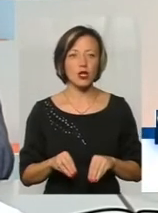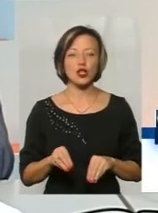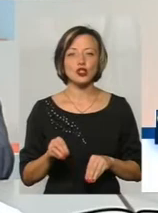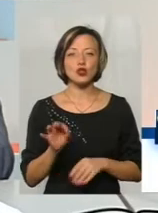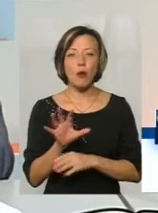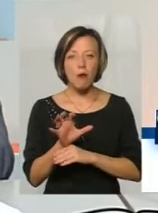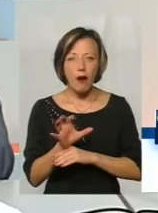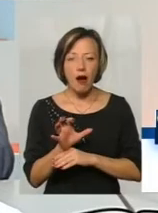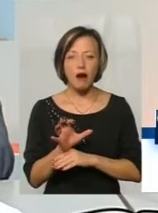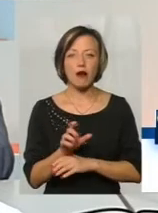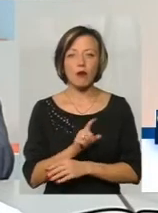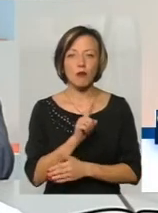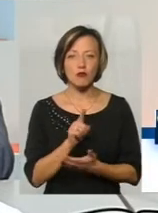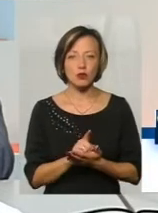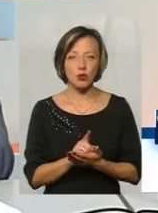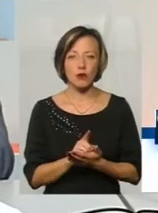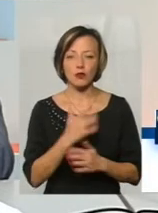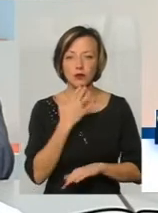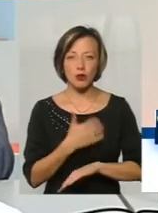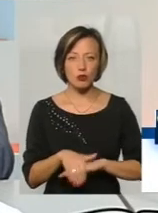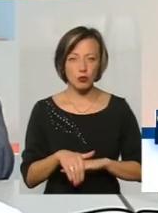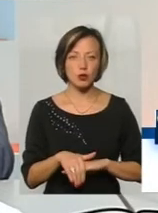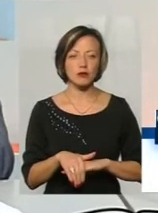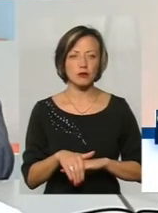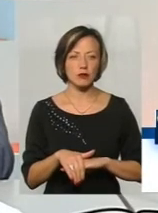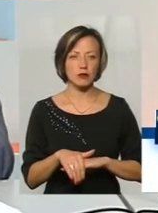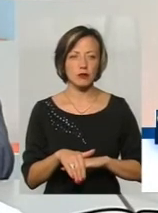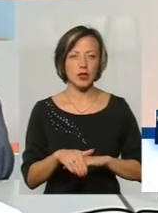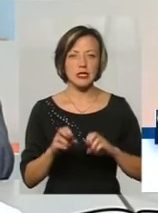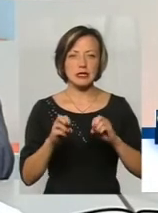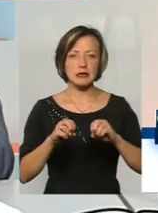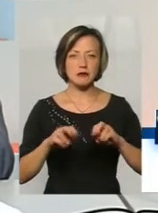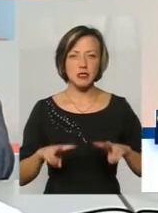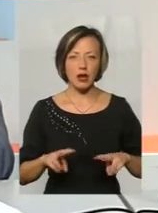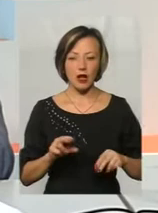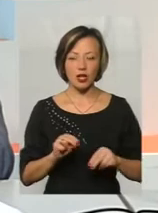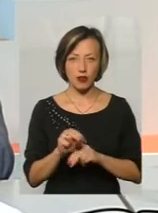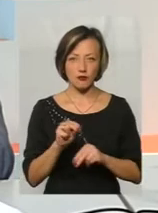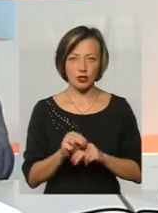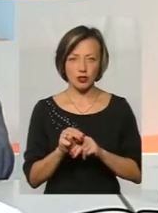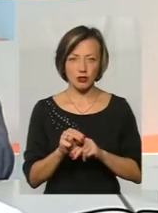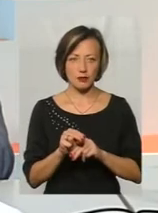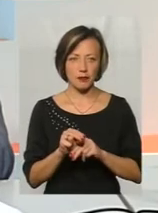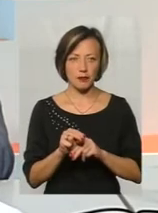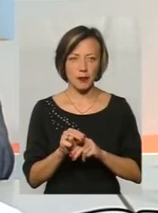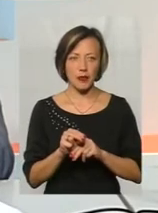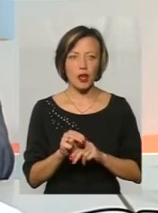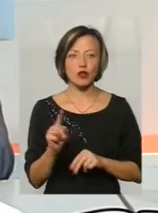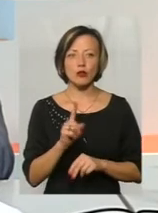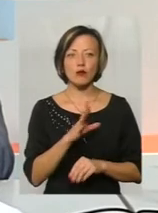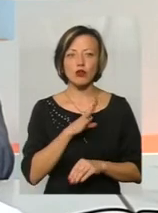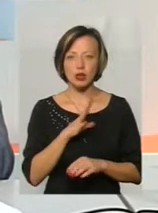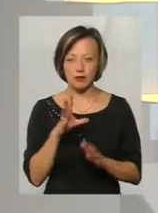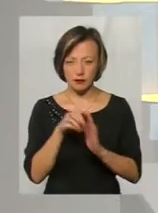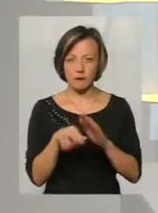Собака обов'язково за кордоном проходить спеціальне навчання, щоб бути в